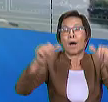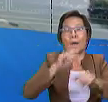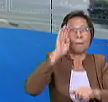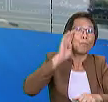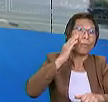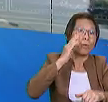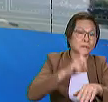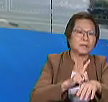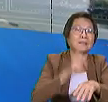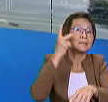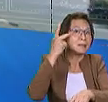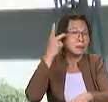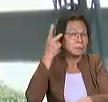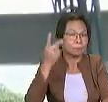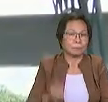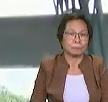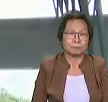bumi daerah keningau